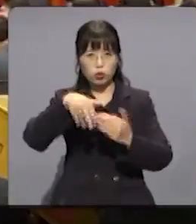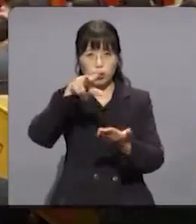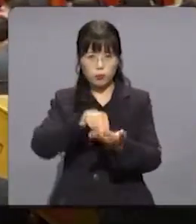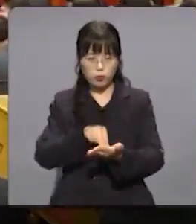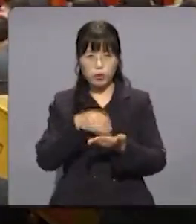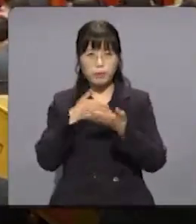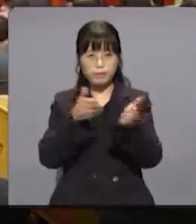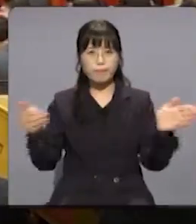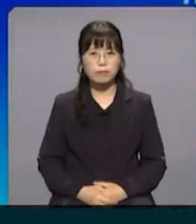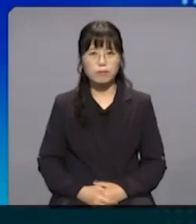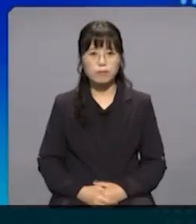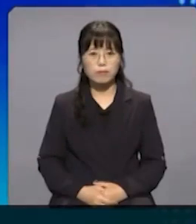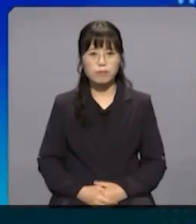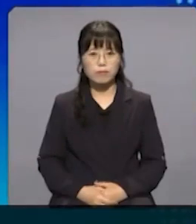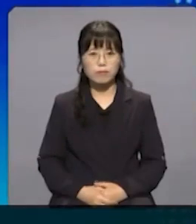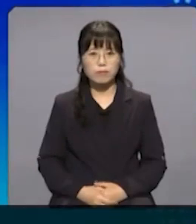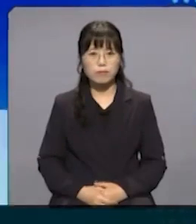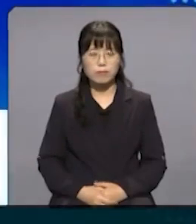제시됐습니다